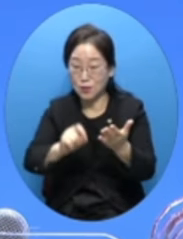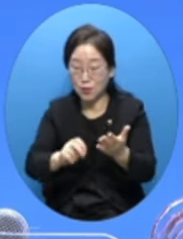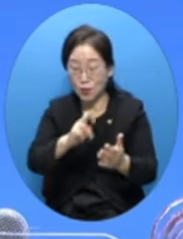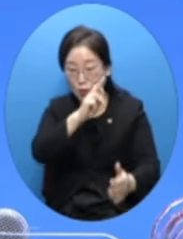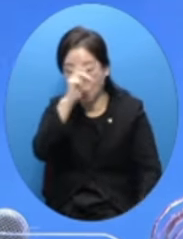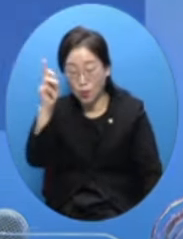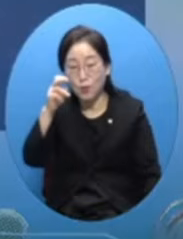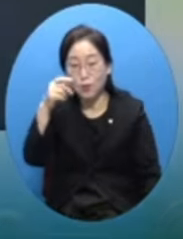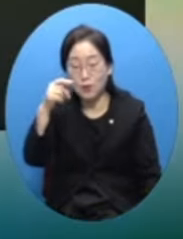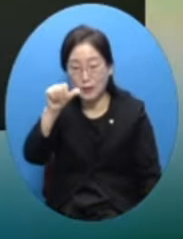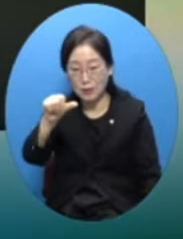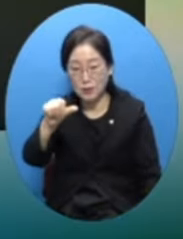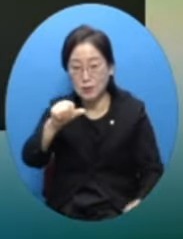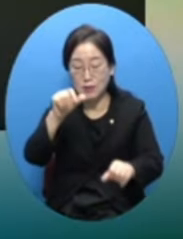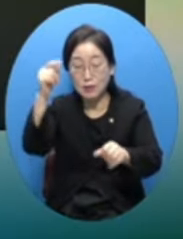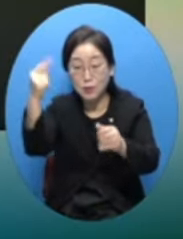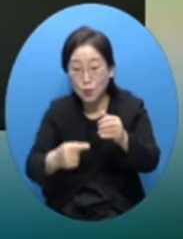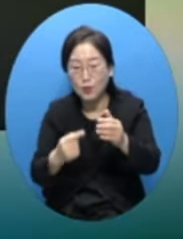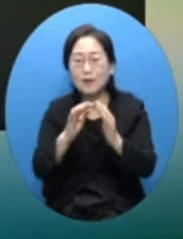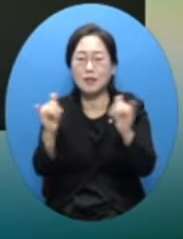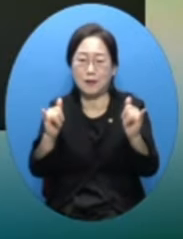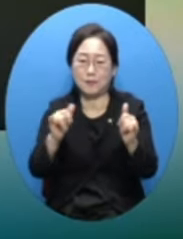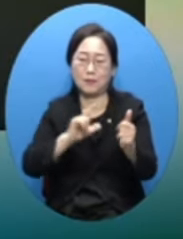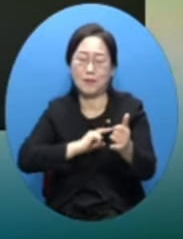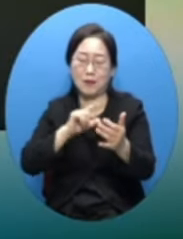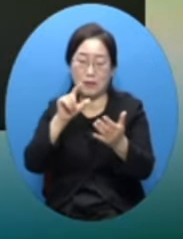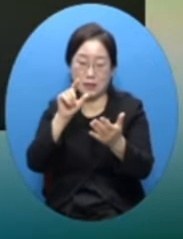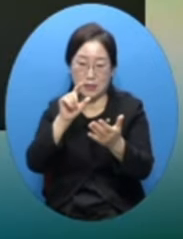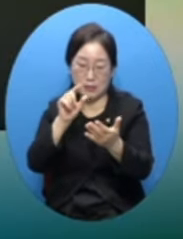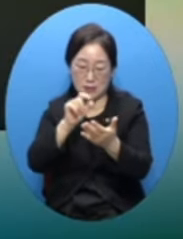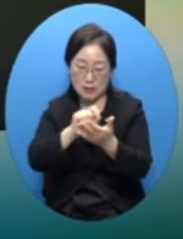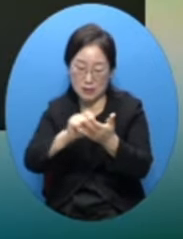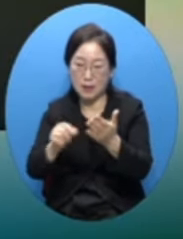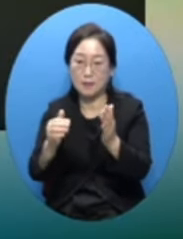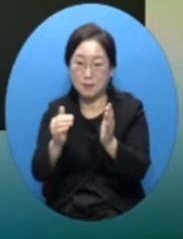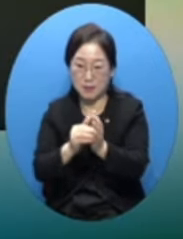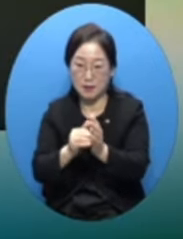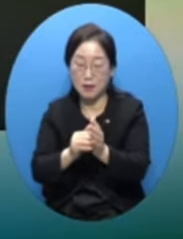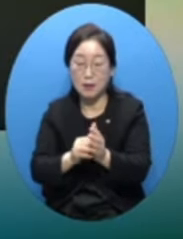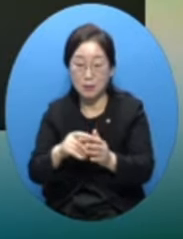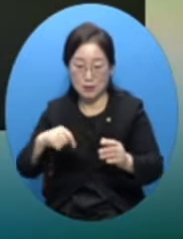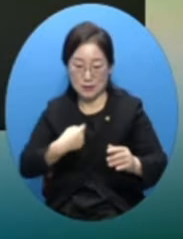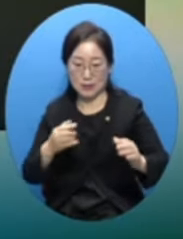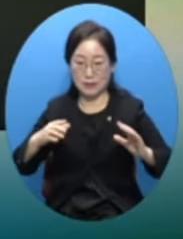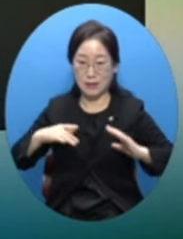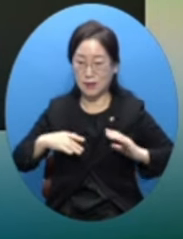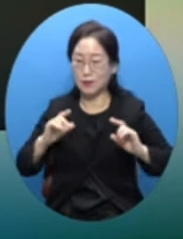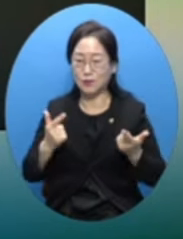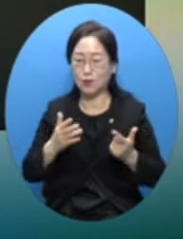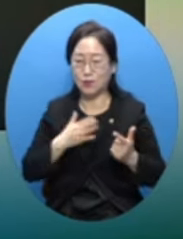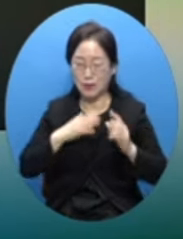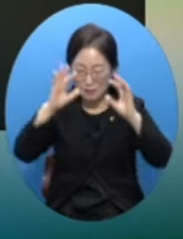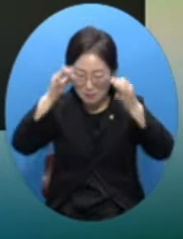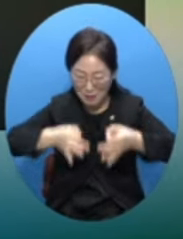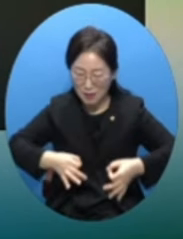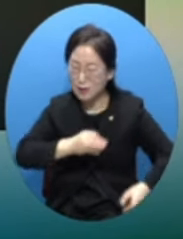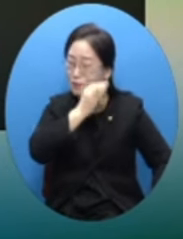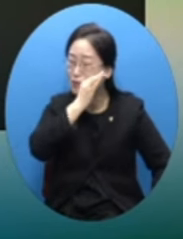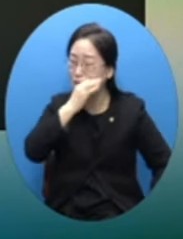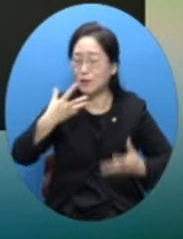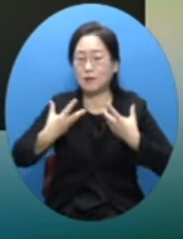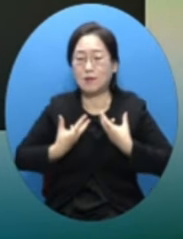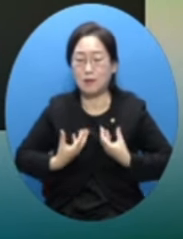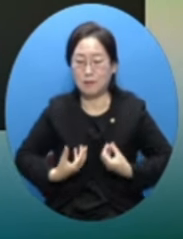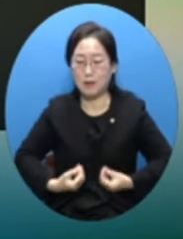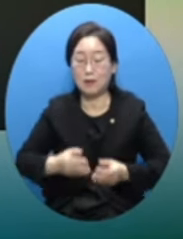사람이라는 책입니다. 이 책은 본인이 자기 자랑을 쓴 것이 아니라 본인의 부끄러움밖에 없는 절망의 자리에 있는 저를